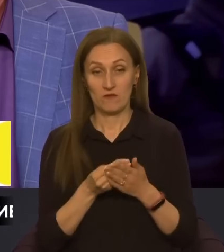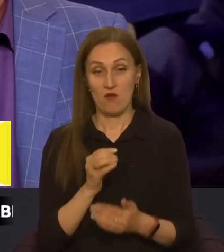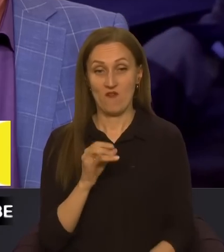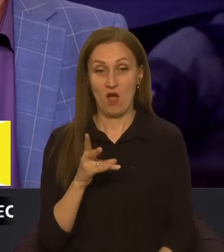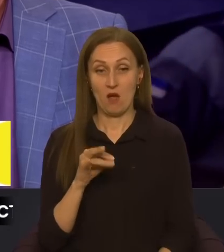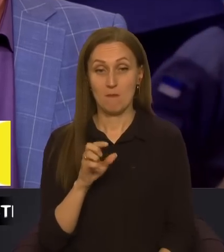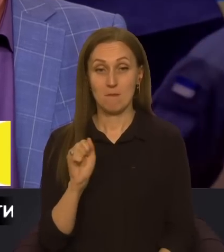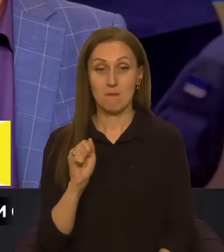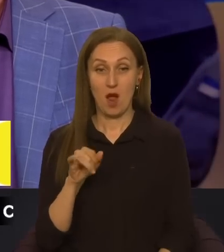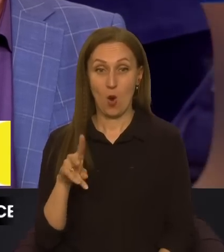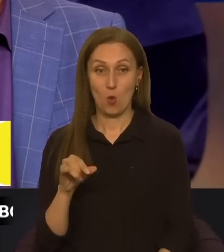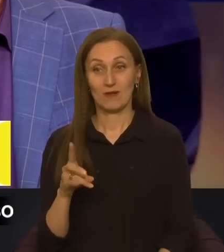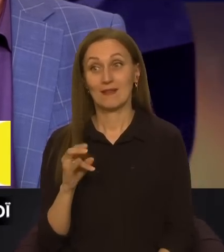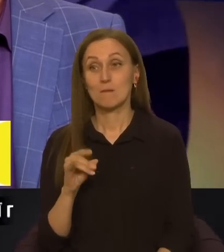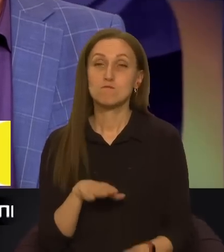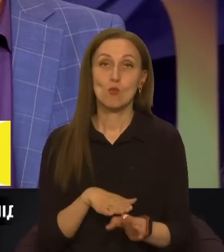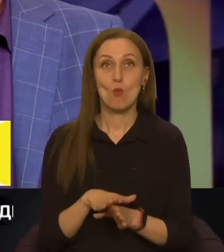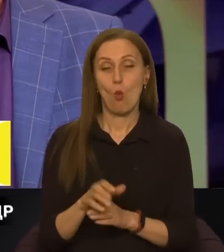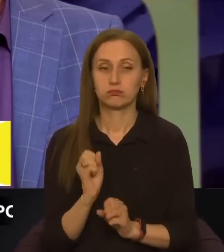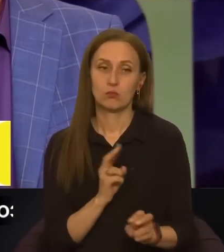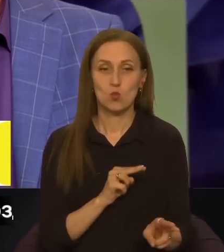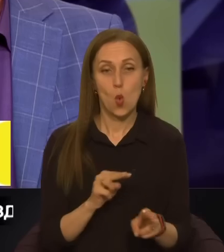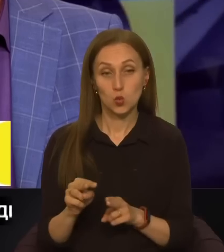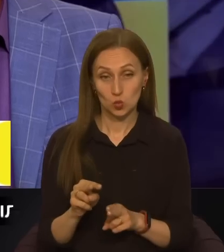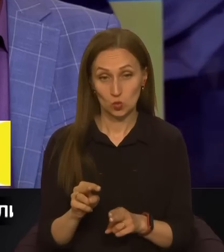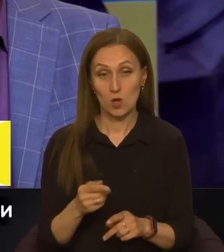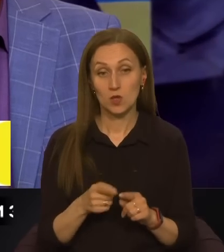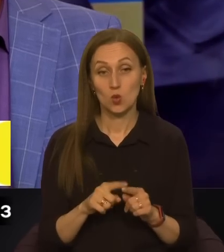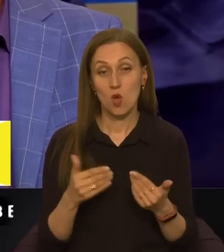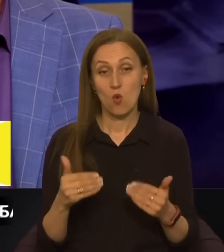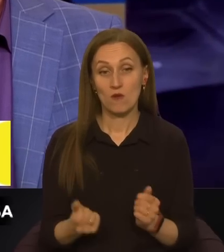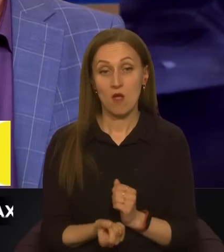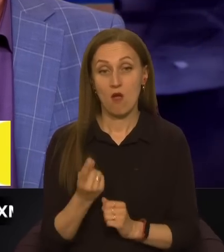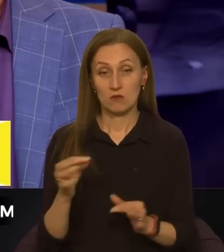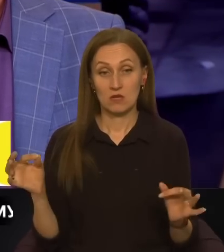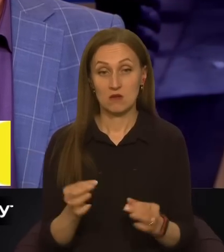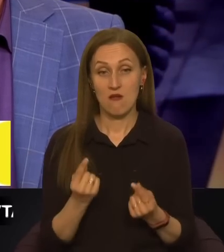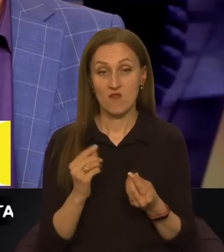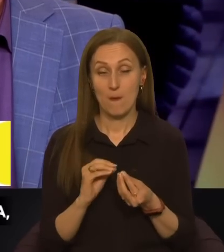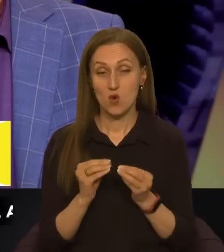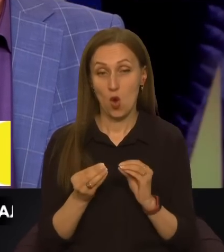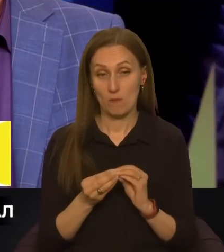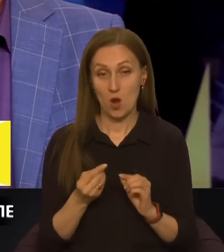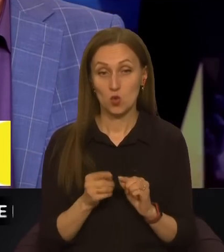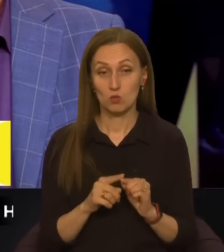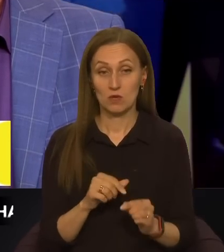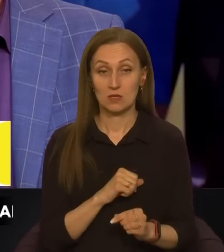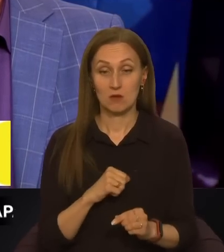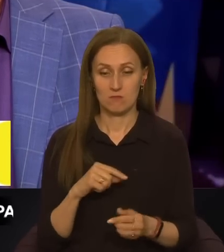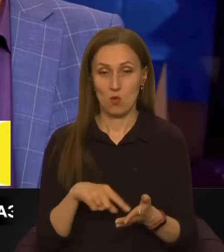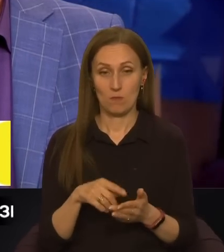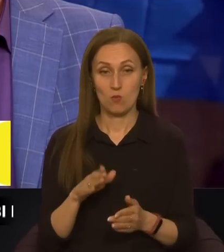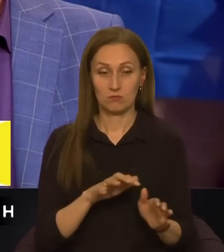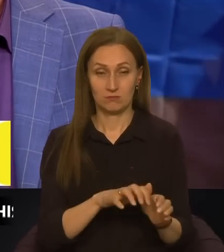вагнерівців з Бахмуту, який вони нібито повністю контролюють, то це вже виникла одразу велика проблема, тому що це з самого міста